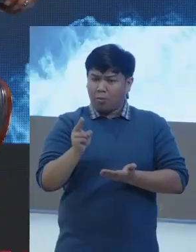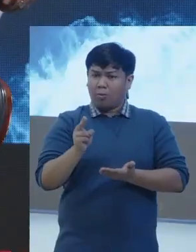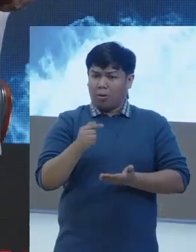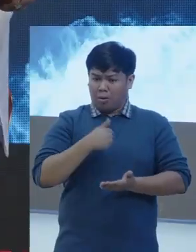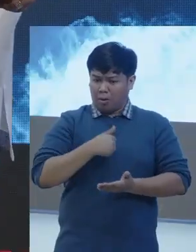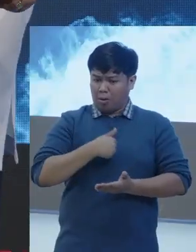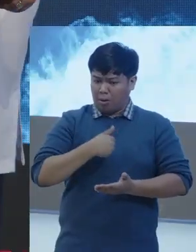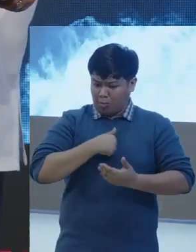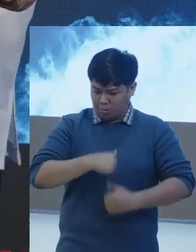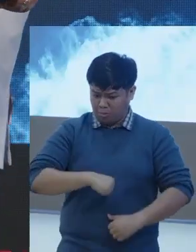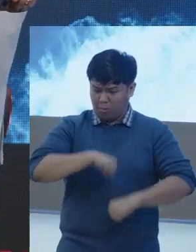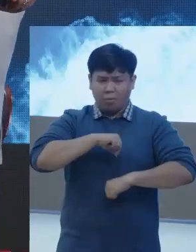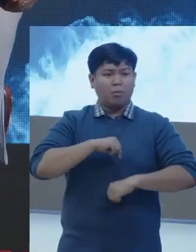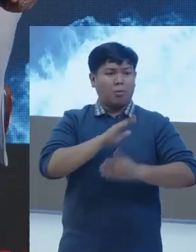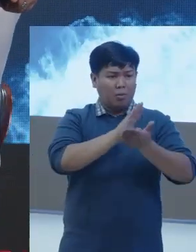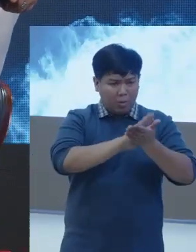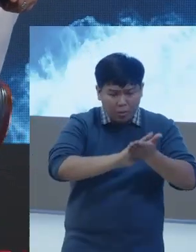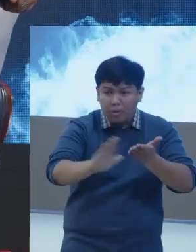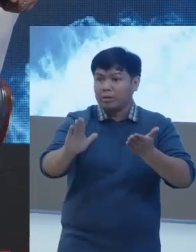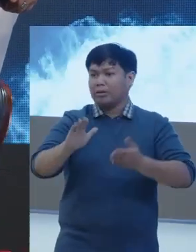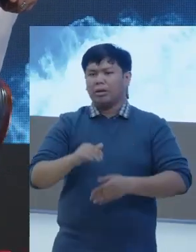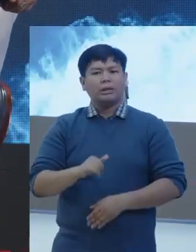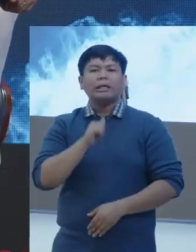kanilang sariling paningin.